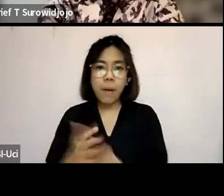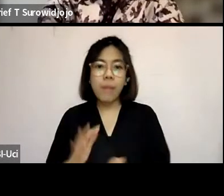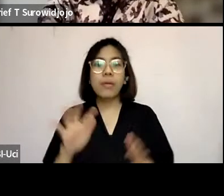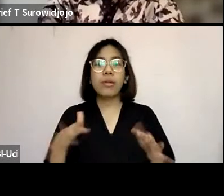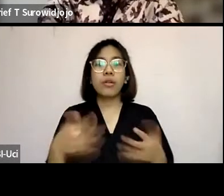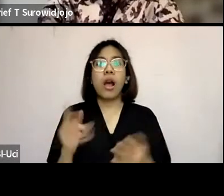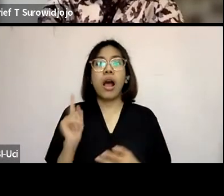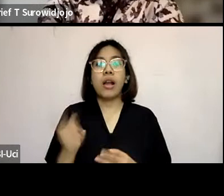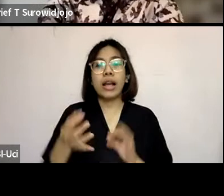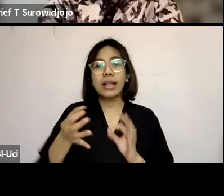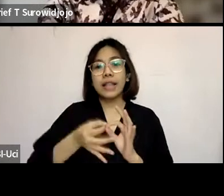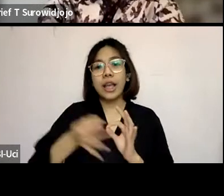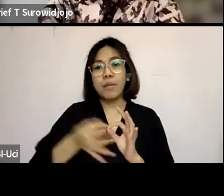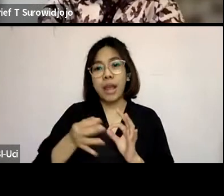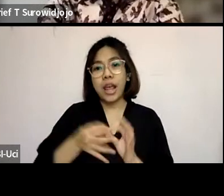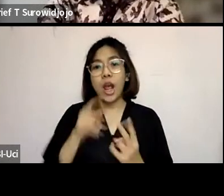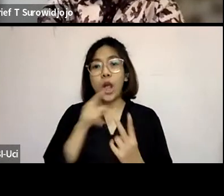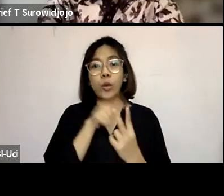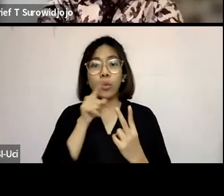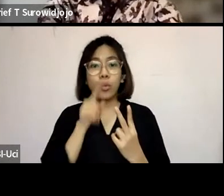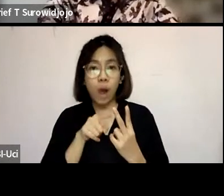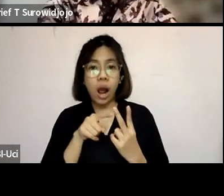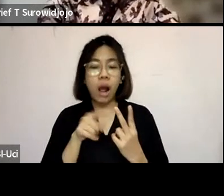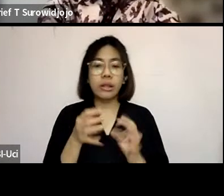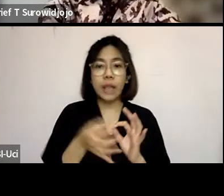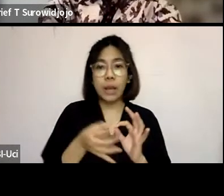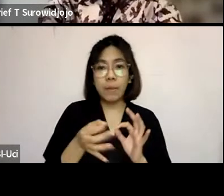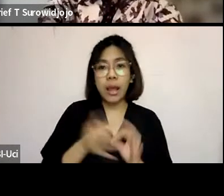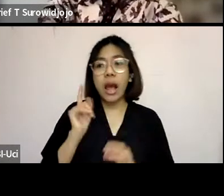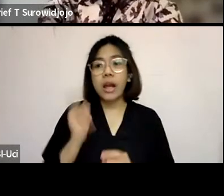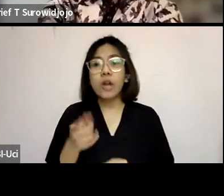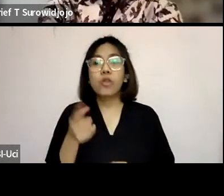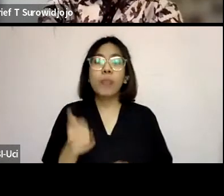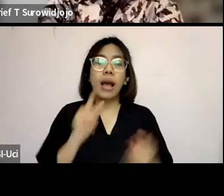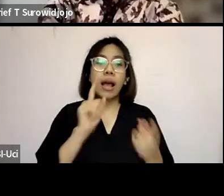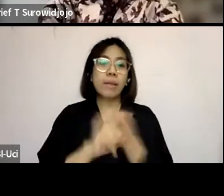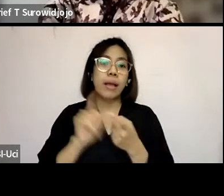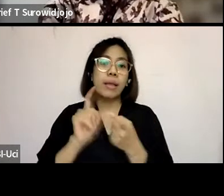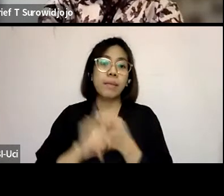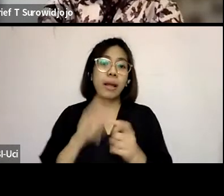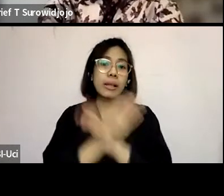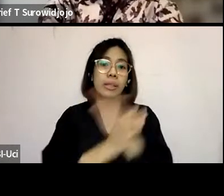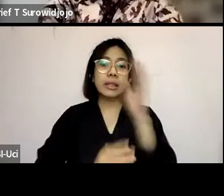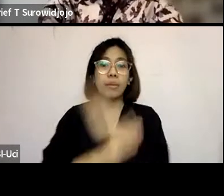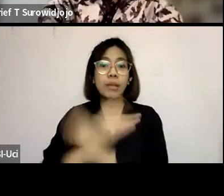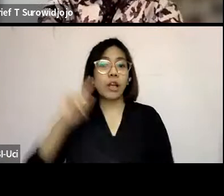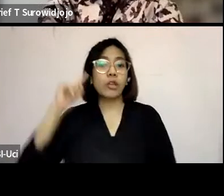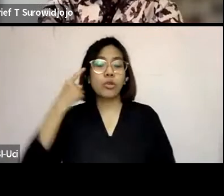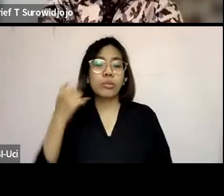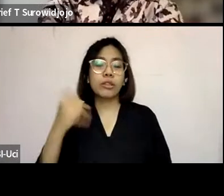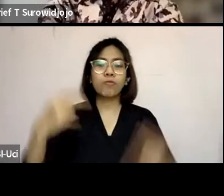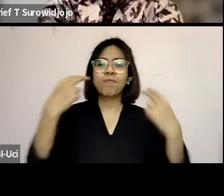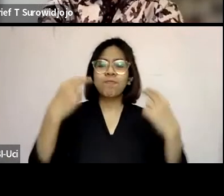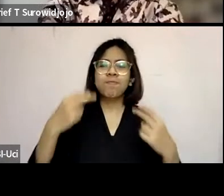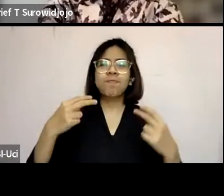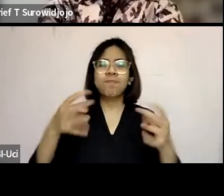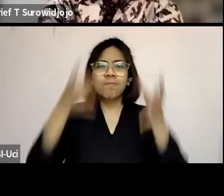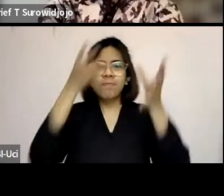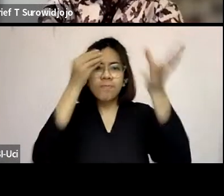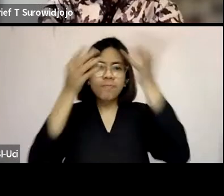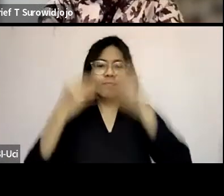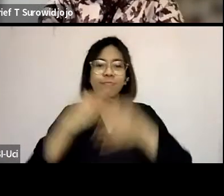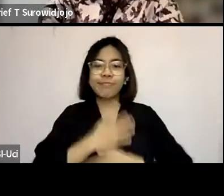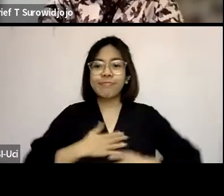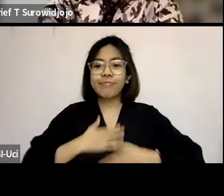juru bahasa isyarat untuk memastikan teman-teman dengan disabilitas tuli dapat mengakses dan turut terlibat dalam diskusi nanti